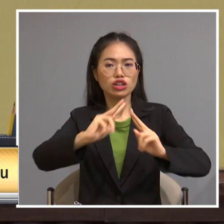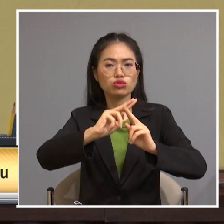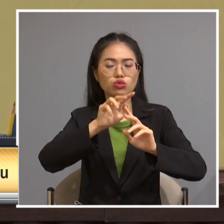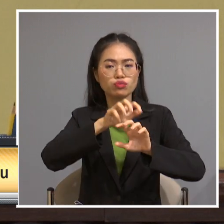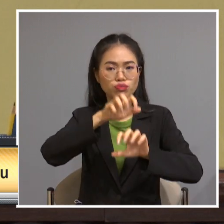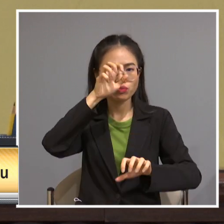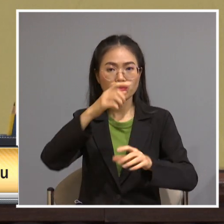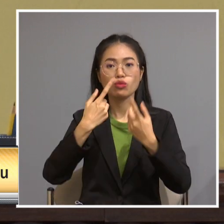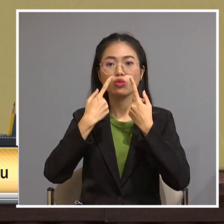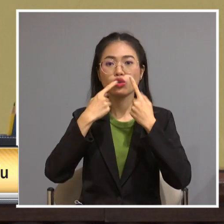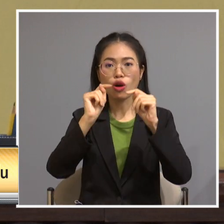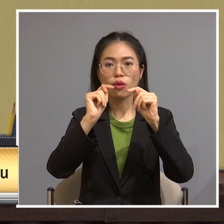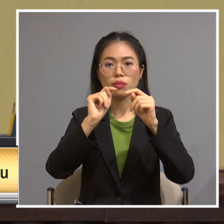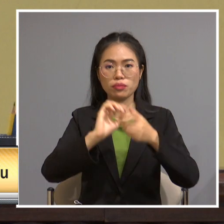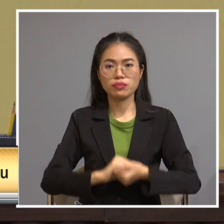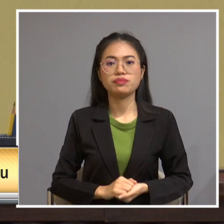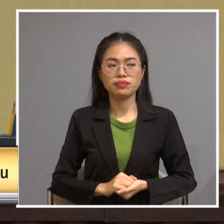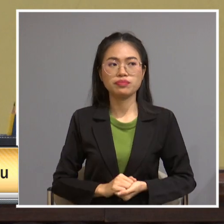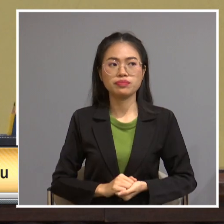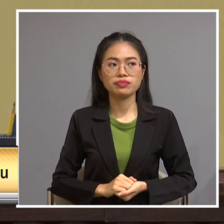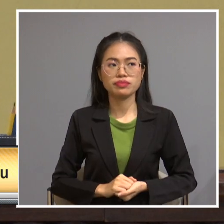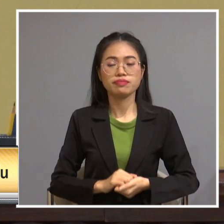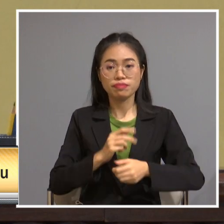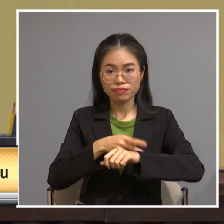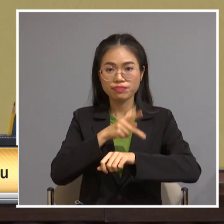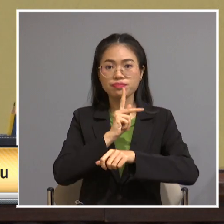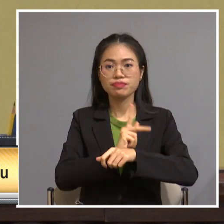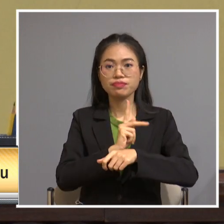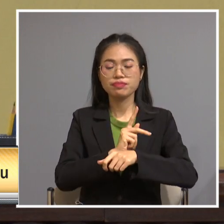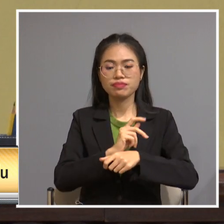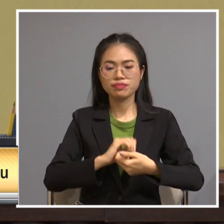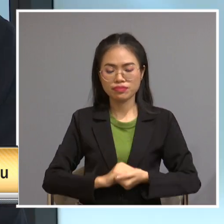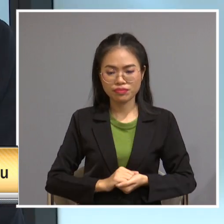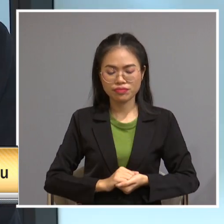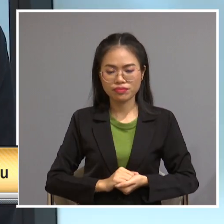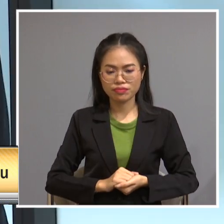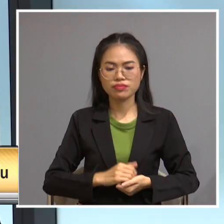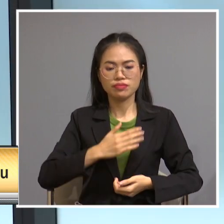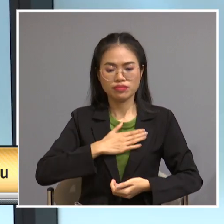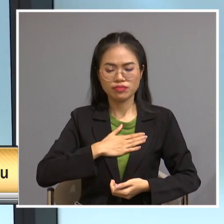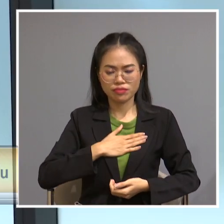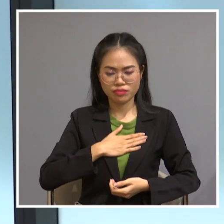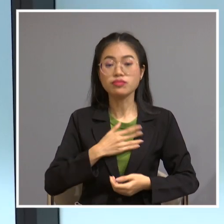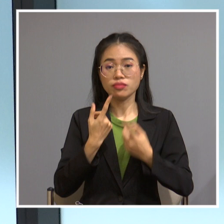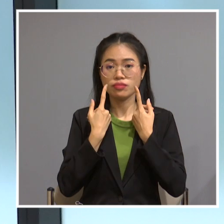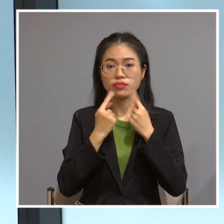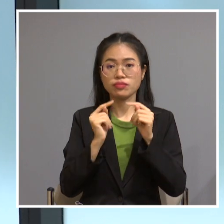กับเรี ประทานสัป่า ที่ขอรบผมขออาาอบกระทุธถาม